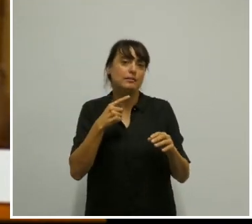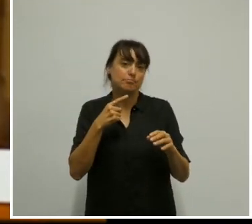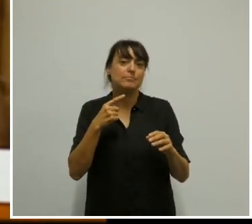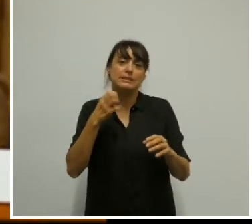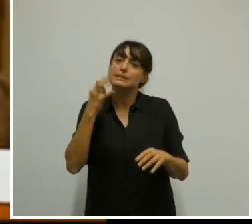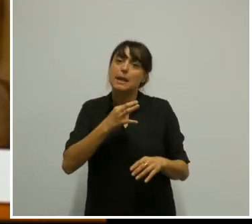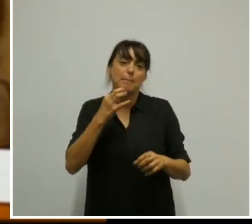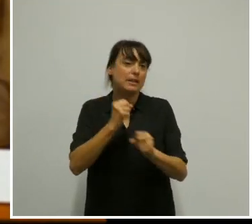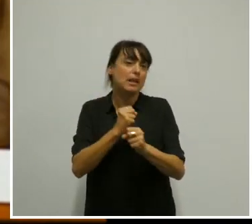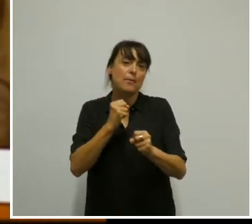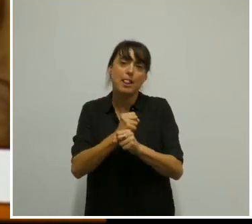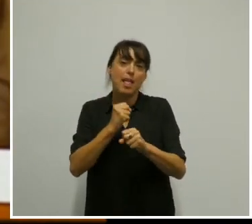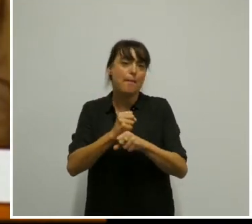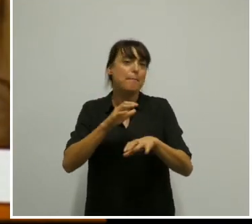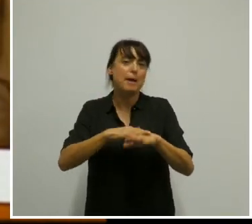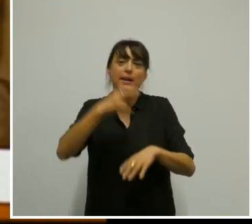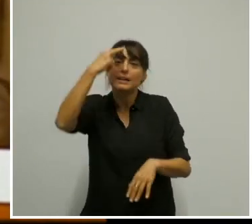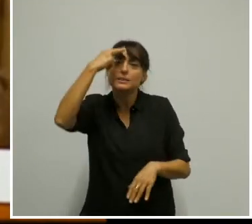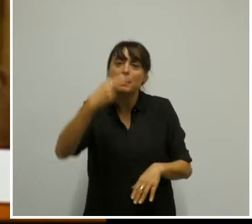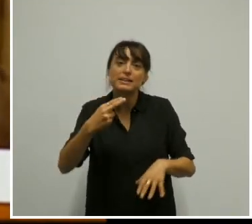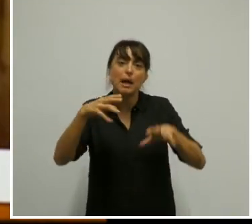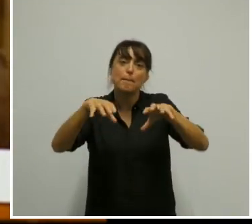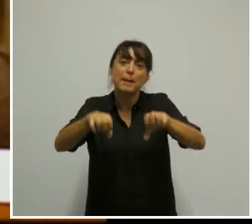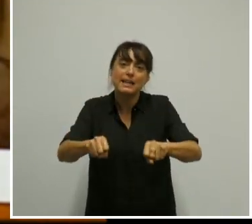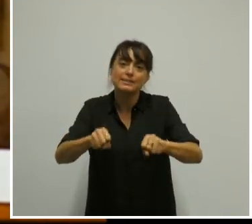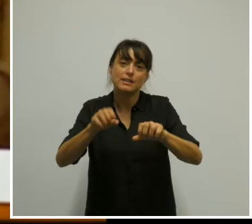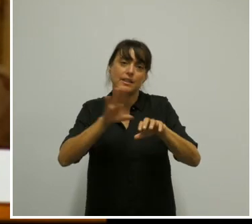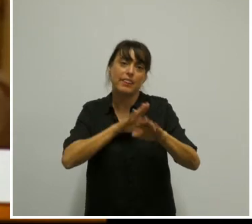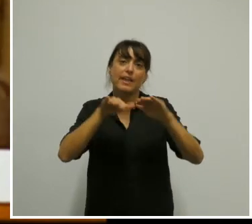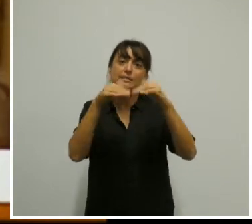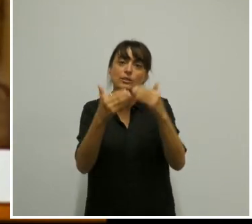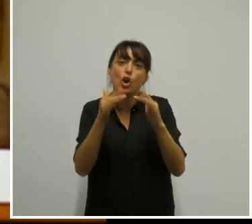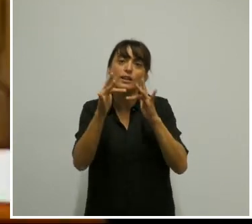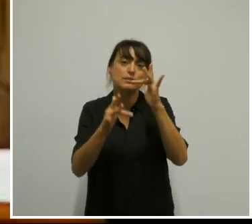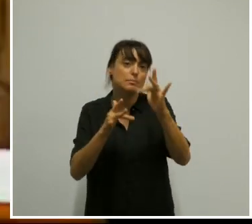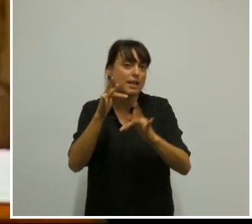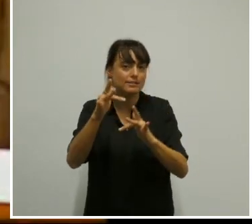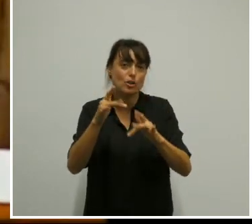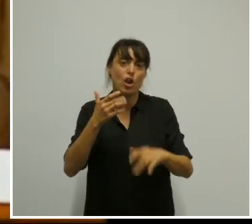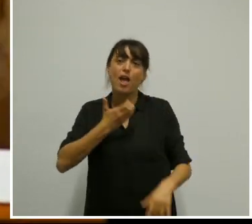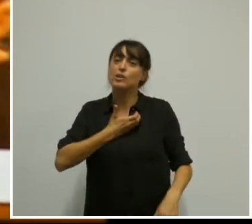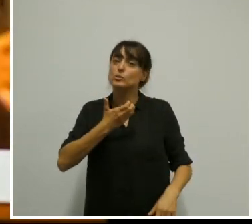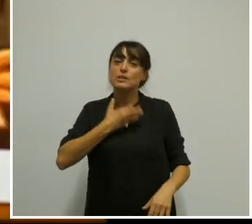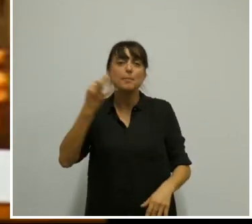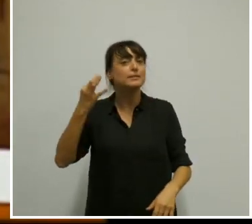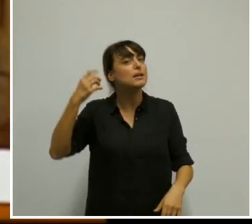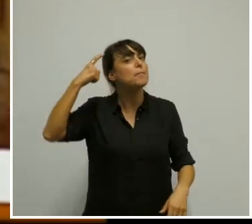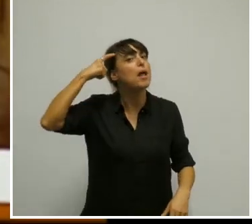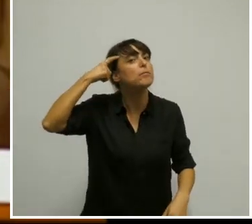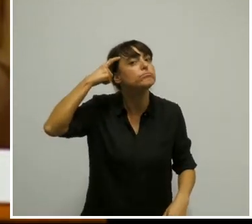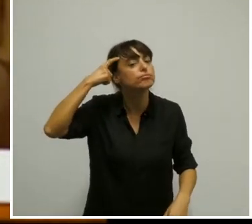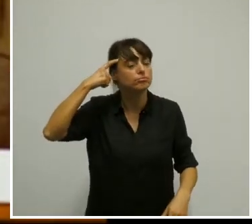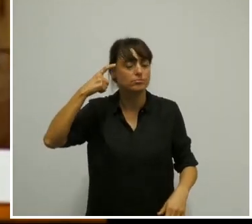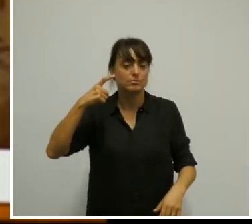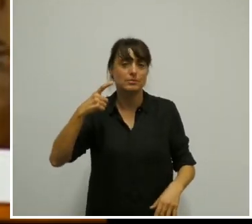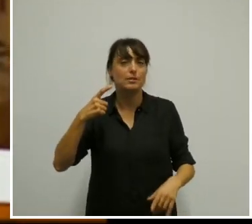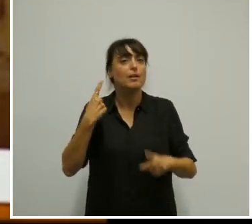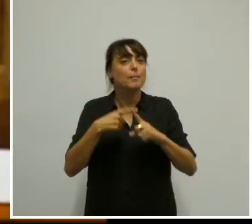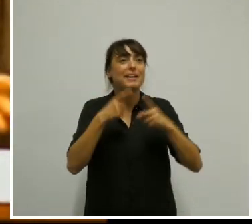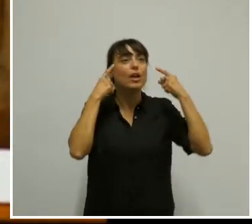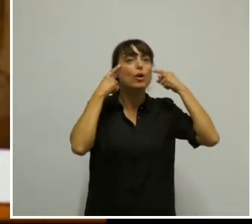per augmentar tot encara més les places i sempre està en la ment d'aquest Ajuntament després d'un consell,